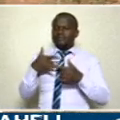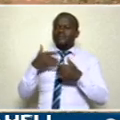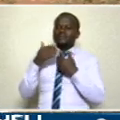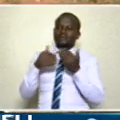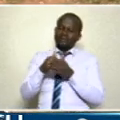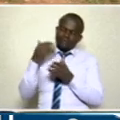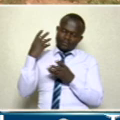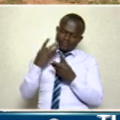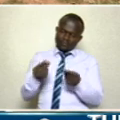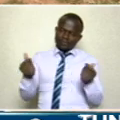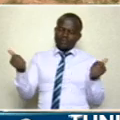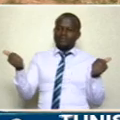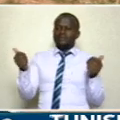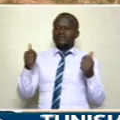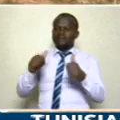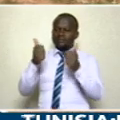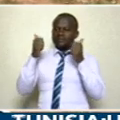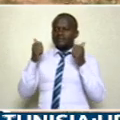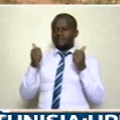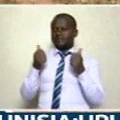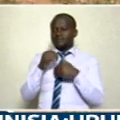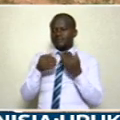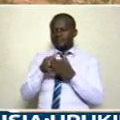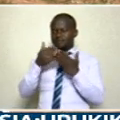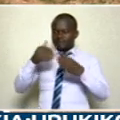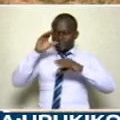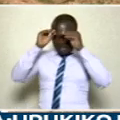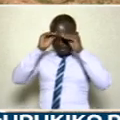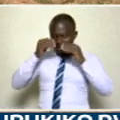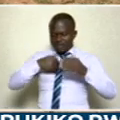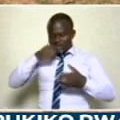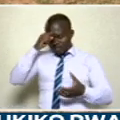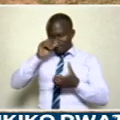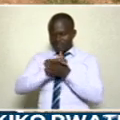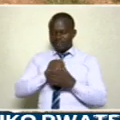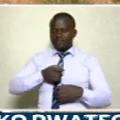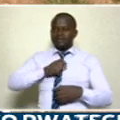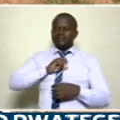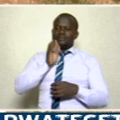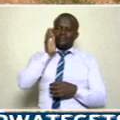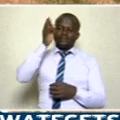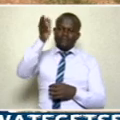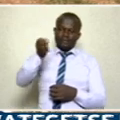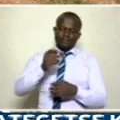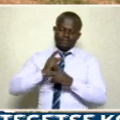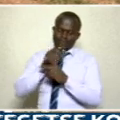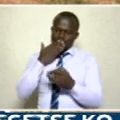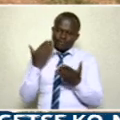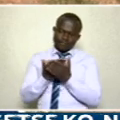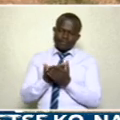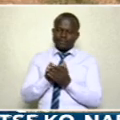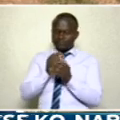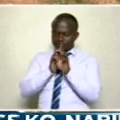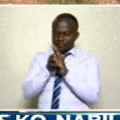byabanje kunshiramo, bimaze kunshiramo. Umaze kwiyumva n'ufite icyizere cy'ejo hazaza. Bamfashe neza